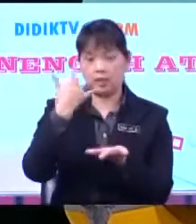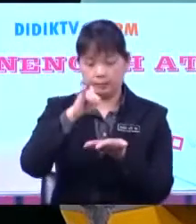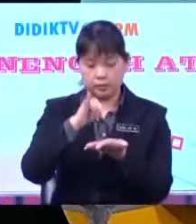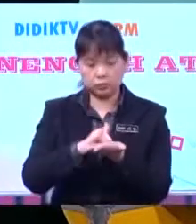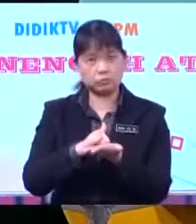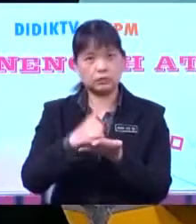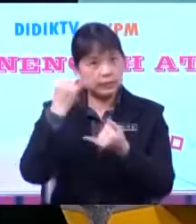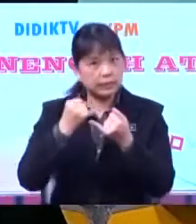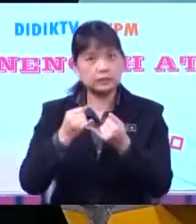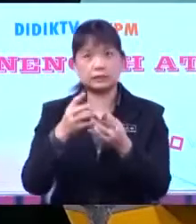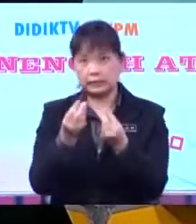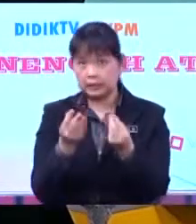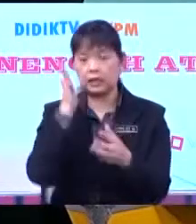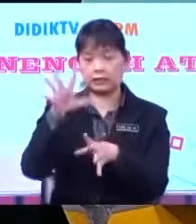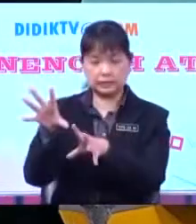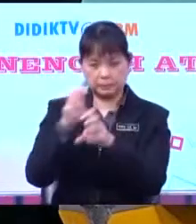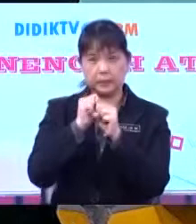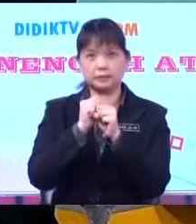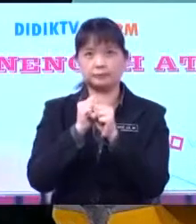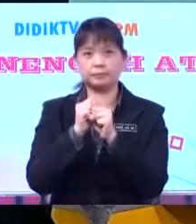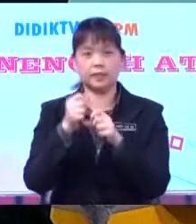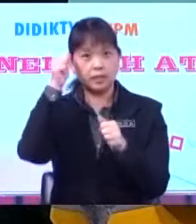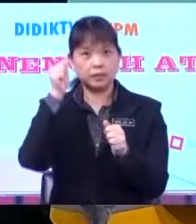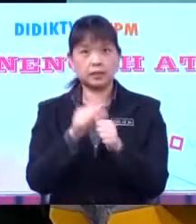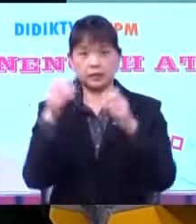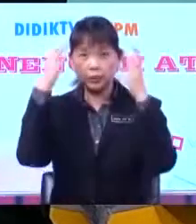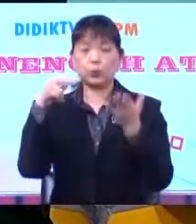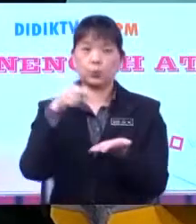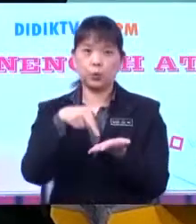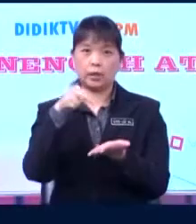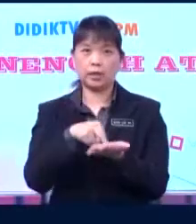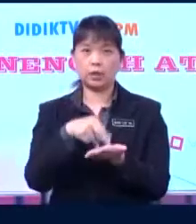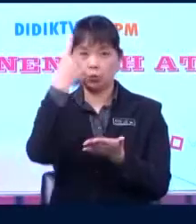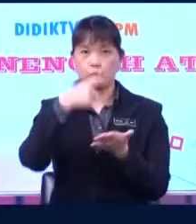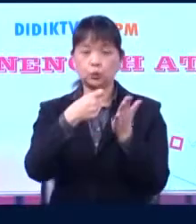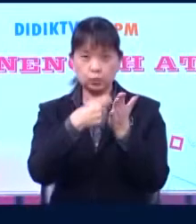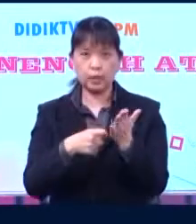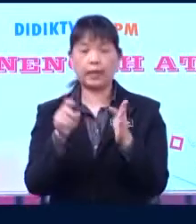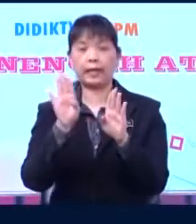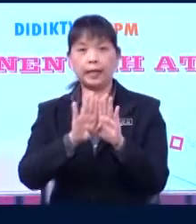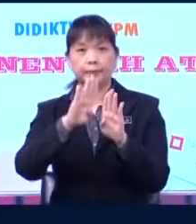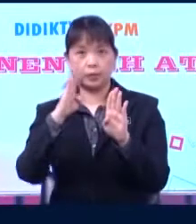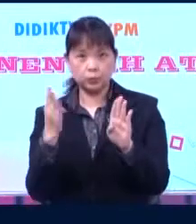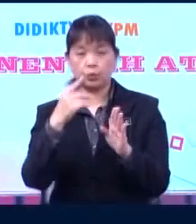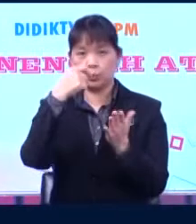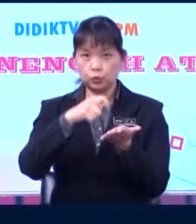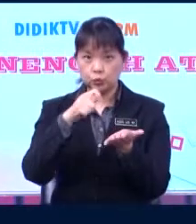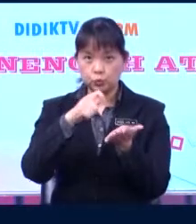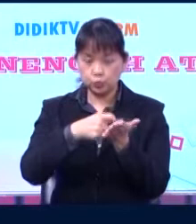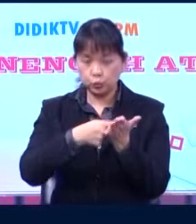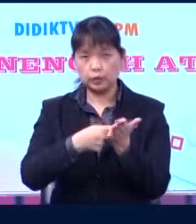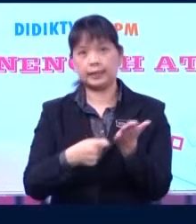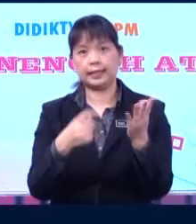deh ingat level 9 untuk Cukai pintu sukanya formulanya adalah kadar Cukai